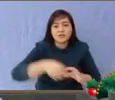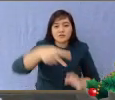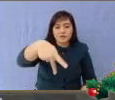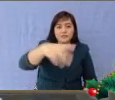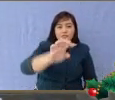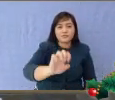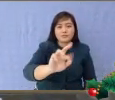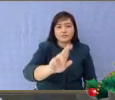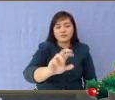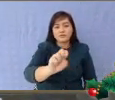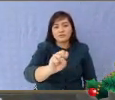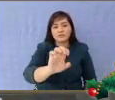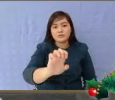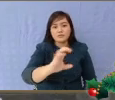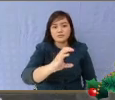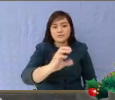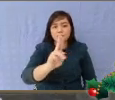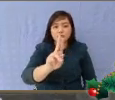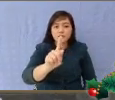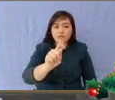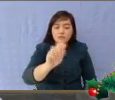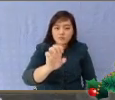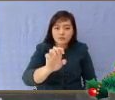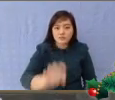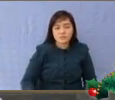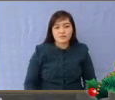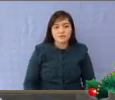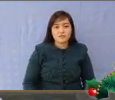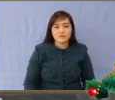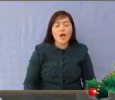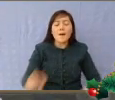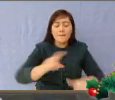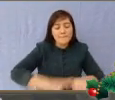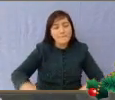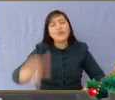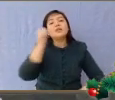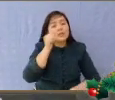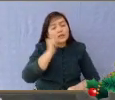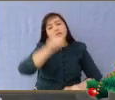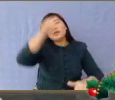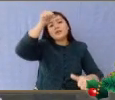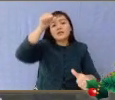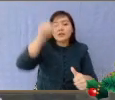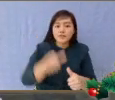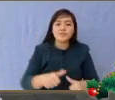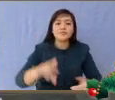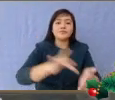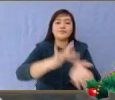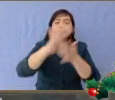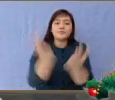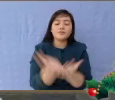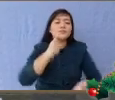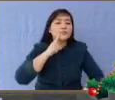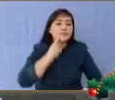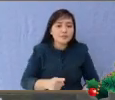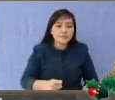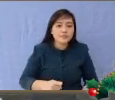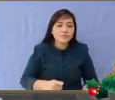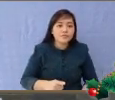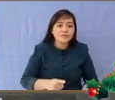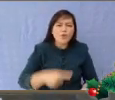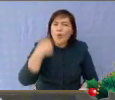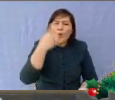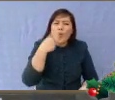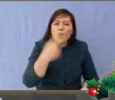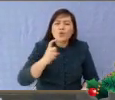shall I fear? This is a statement ng isang tao na merong malaking pananampalataya at totoong